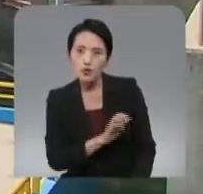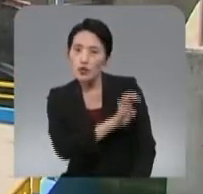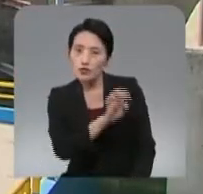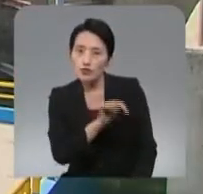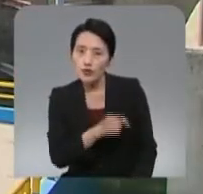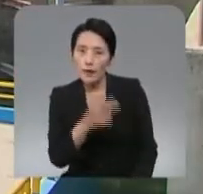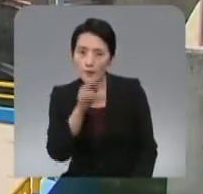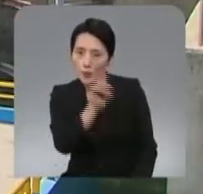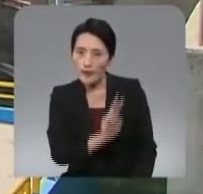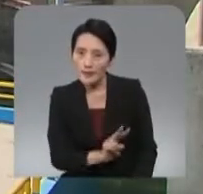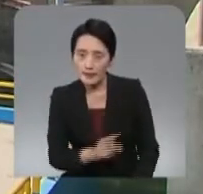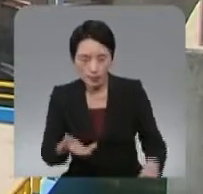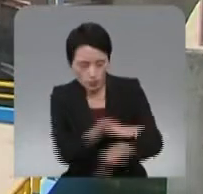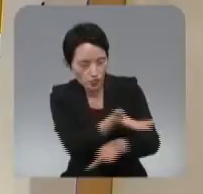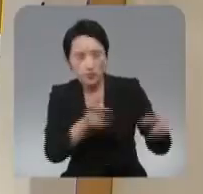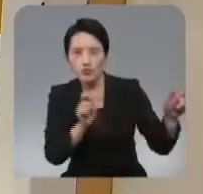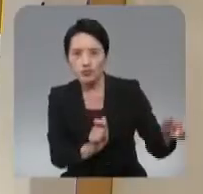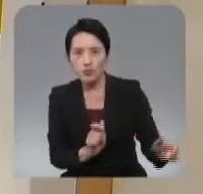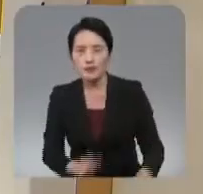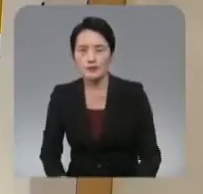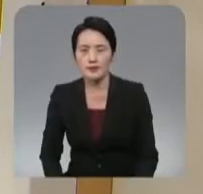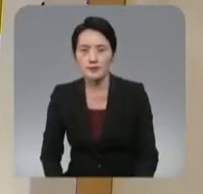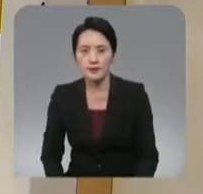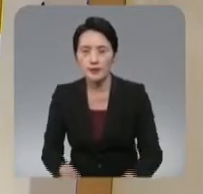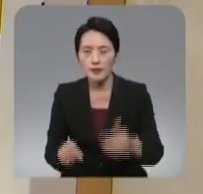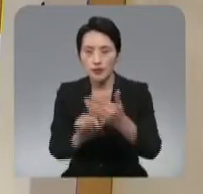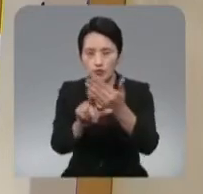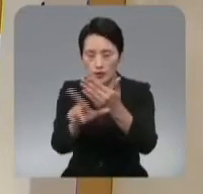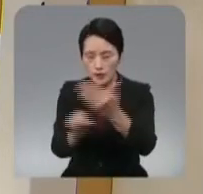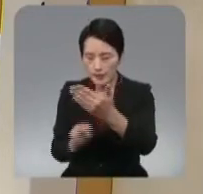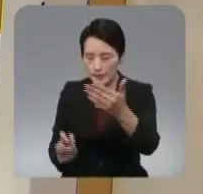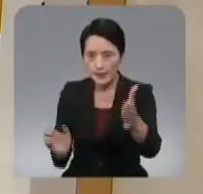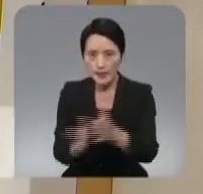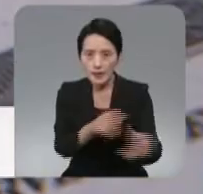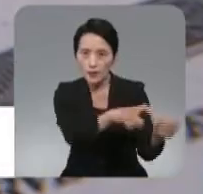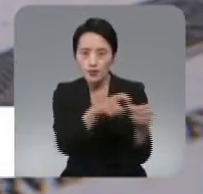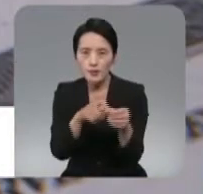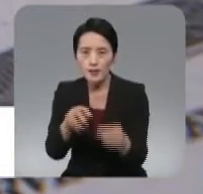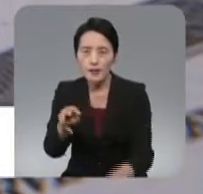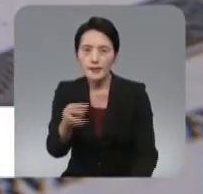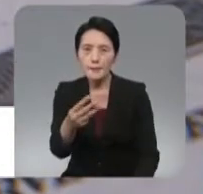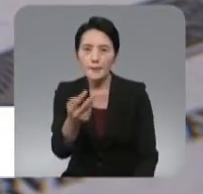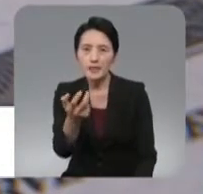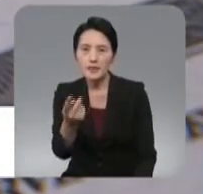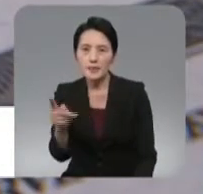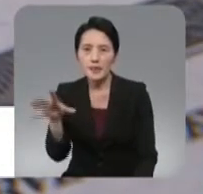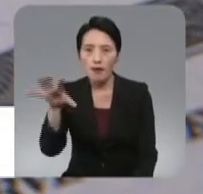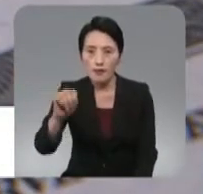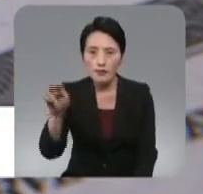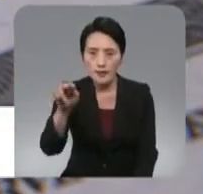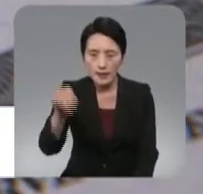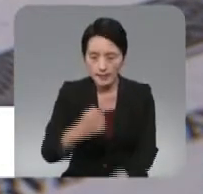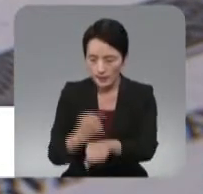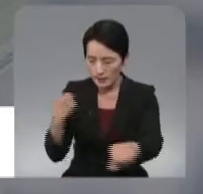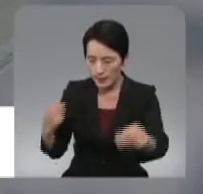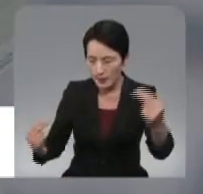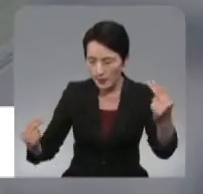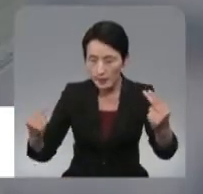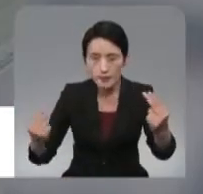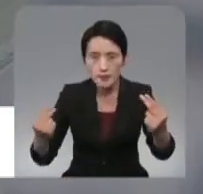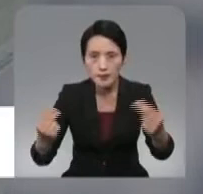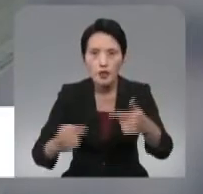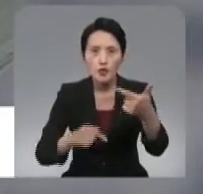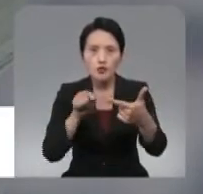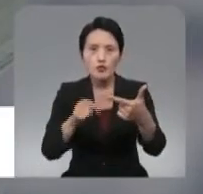mỹ giảm 1,1%, Liên minh châu Âu EU giảm 15,3%, Việt Nam giảm 13%, kim ngạch nhập khẩu 20 ngày đầu tháng 9